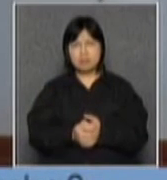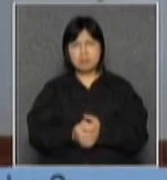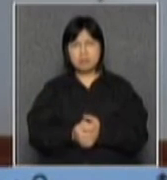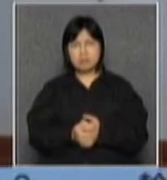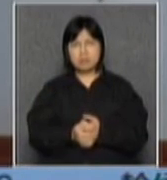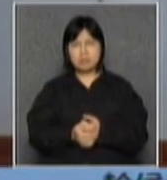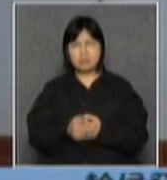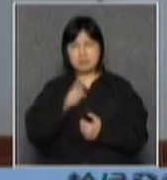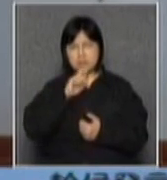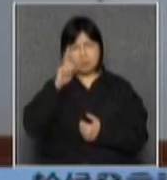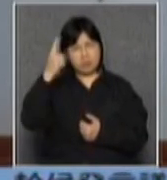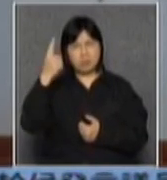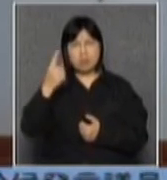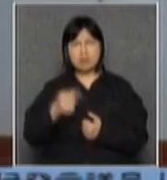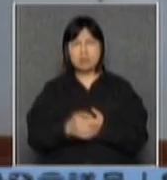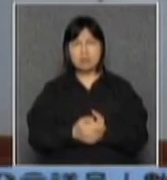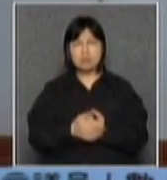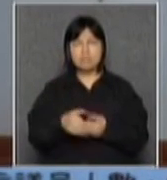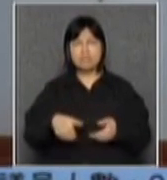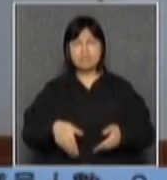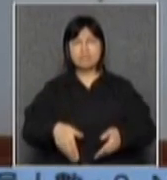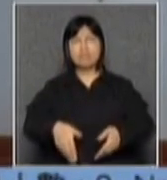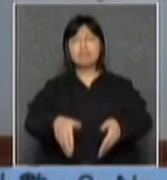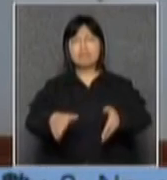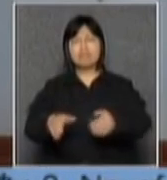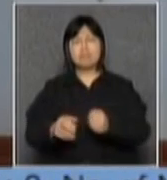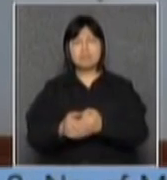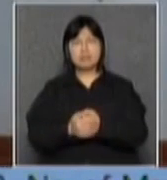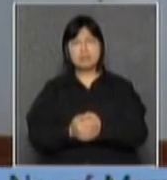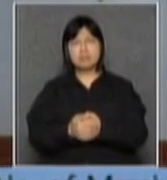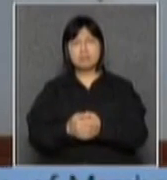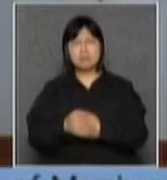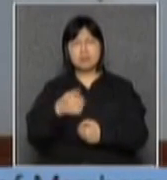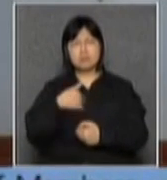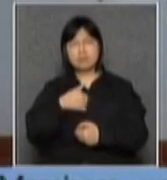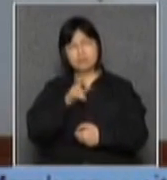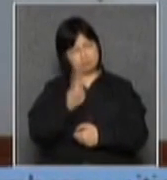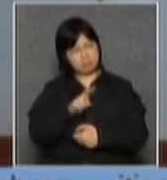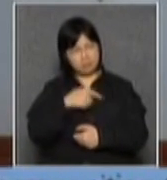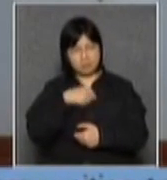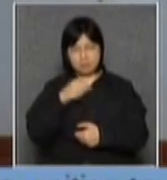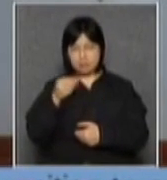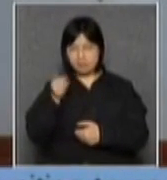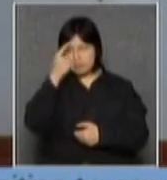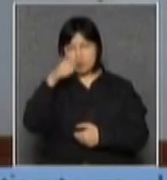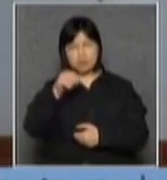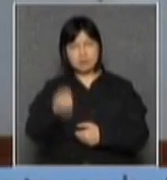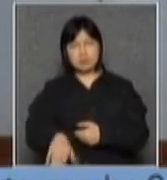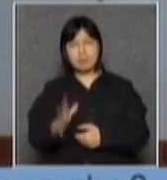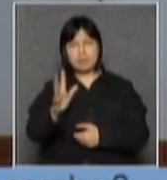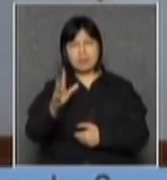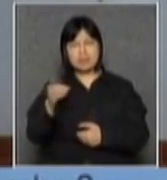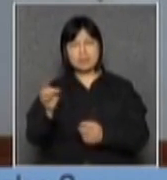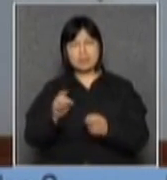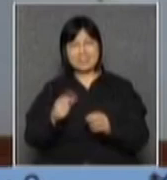我有一日喺條街嗰度見到有人跌咗張500蚊紙，我就貪心，即刻去